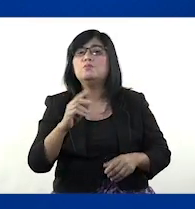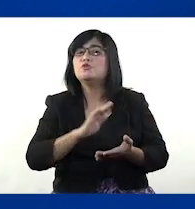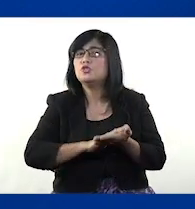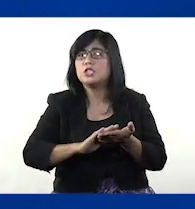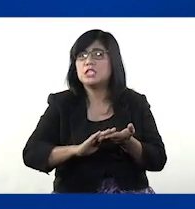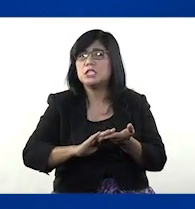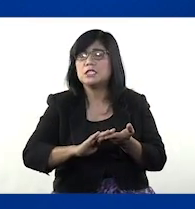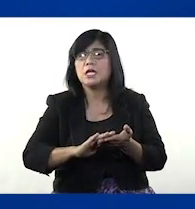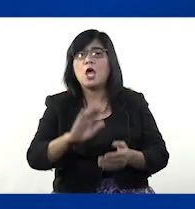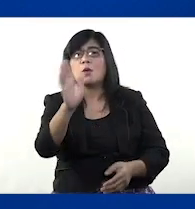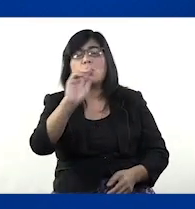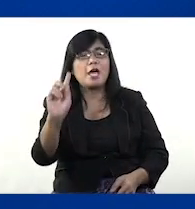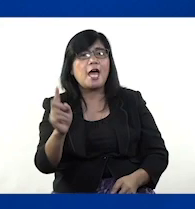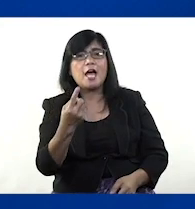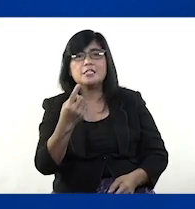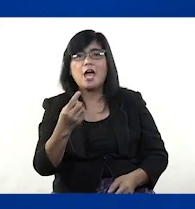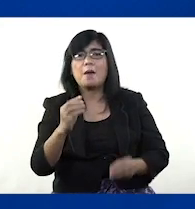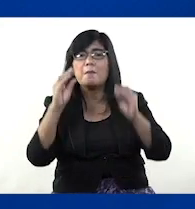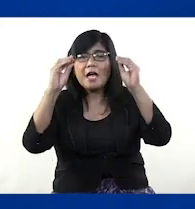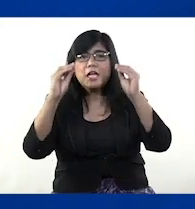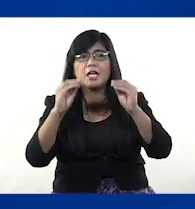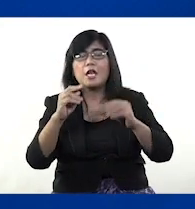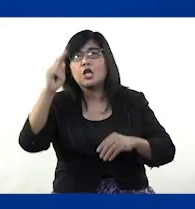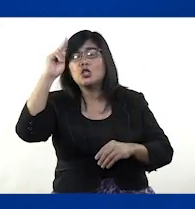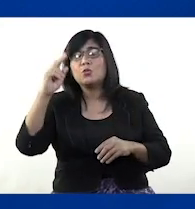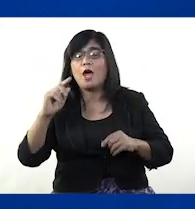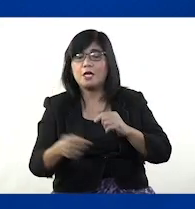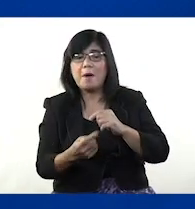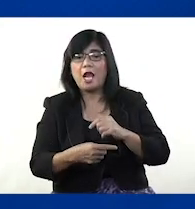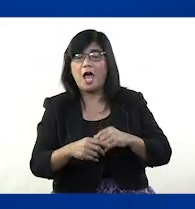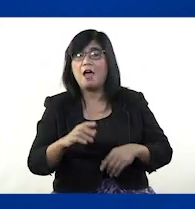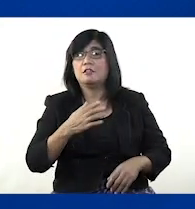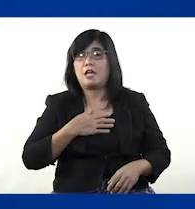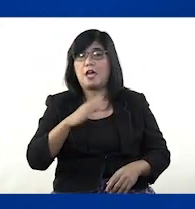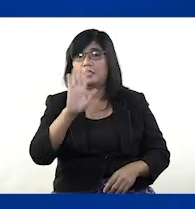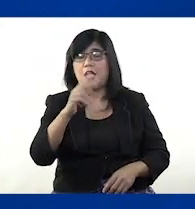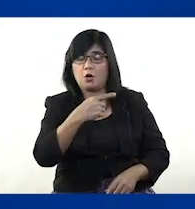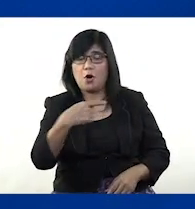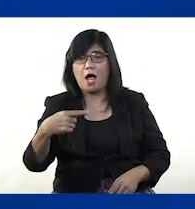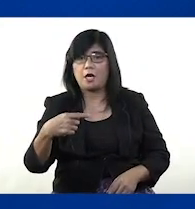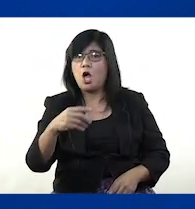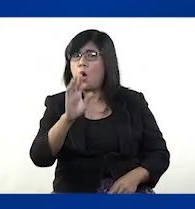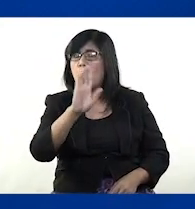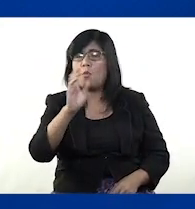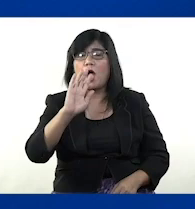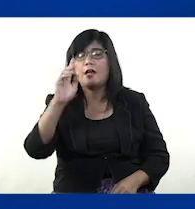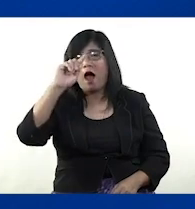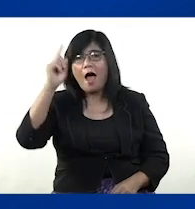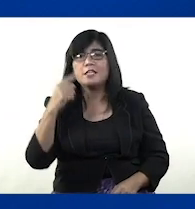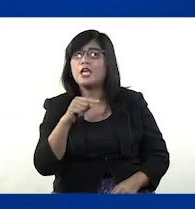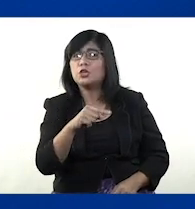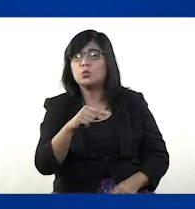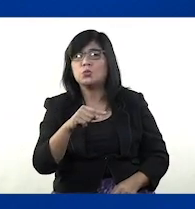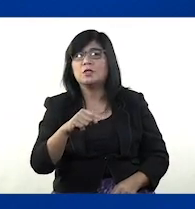Hai Alkitab Saya bukannya mengajarkan buat Tuhanlah gembalaku tak kan kekurangan aku akhir-akhir saya bukan hanya mengajarkan Bos